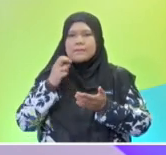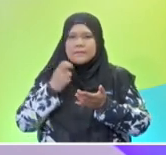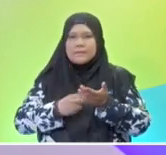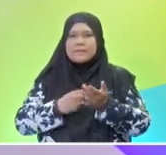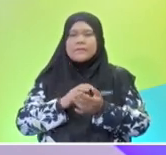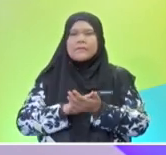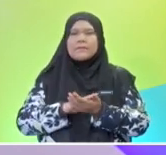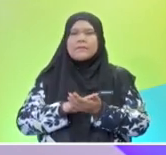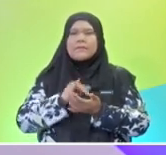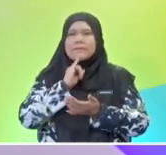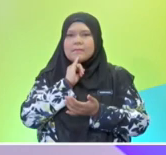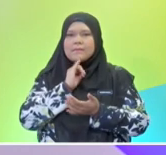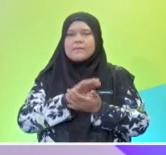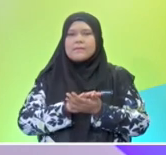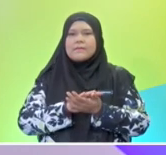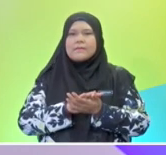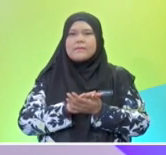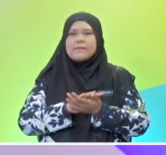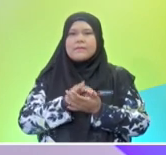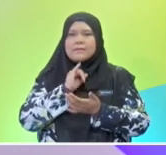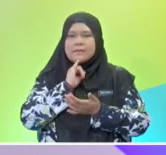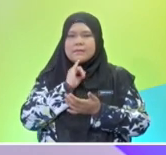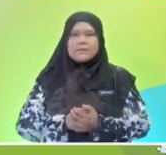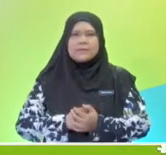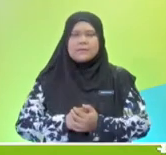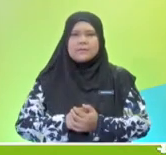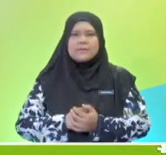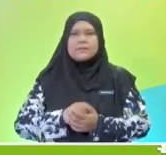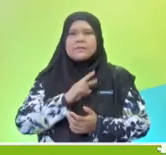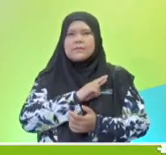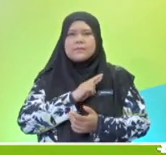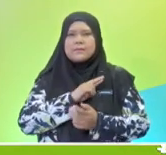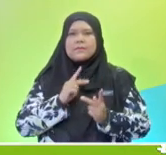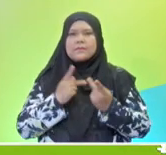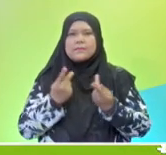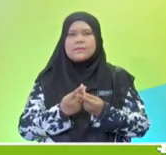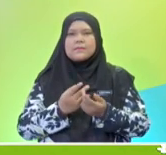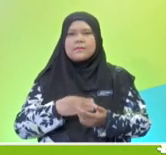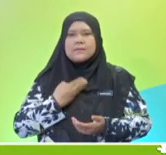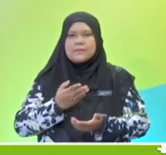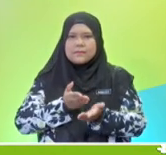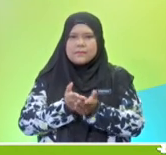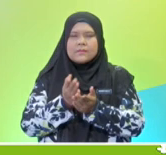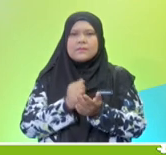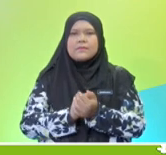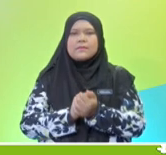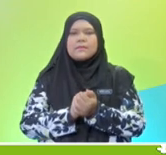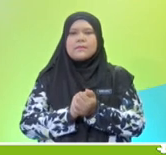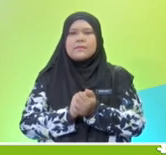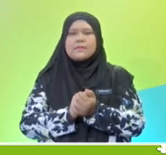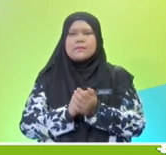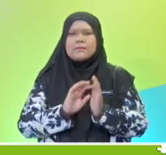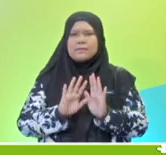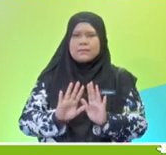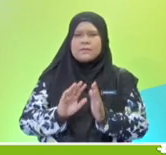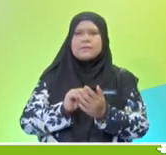mereka. Jadi mereka pun rasalah kehadiran mereka tu dihargai. Ciri-ciri keluarga bahagia seterusnya adalah bertolak ansur.